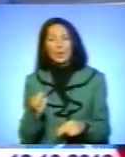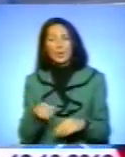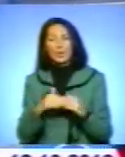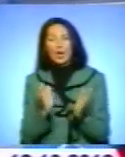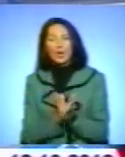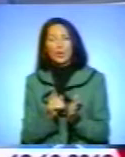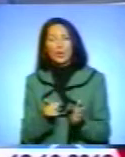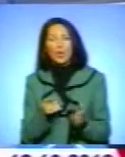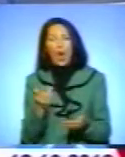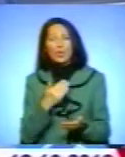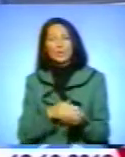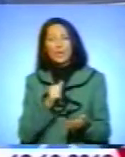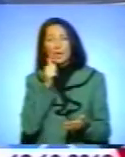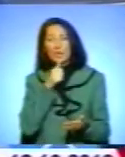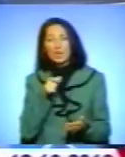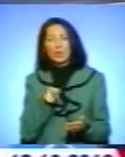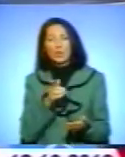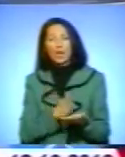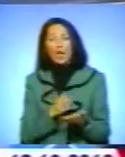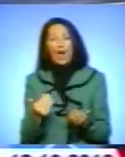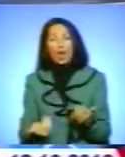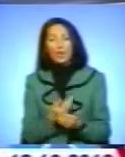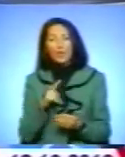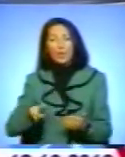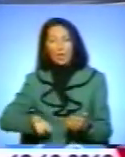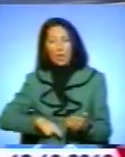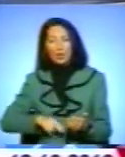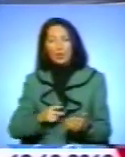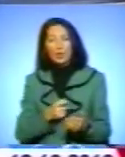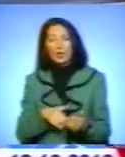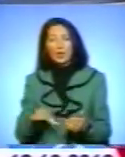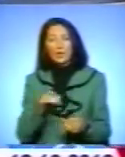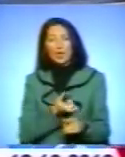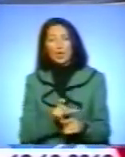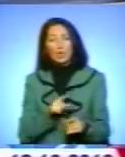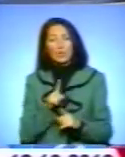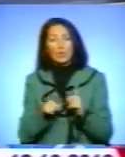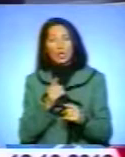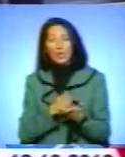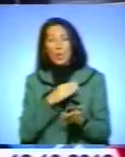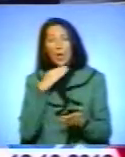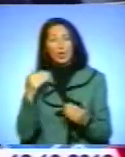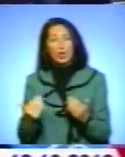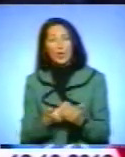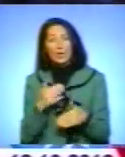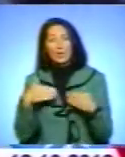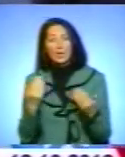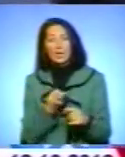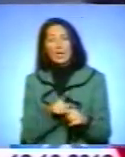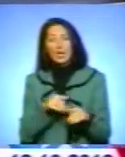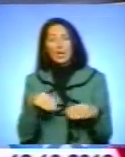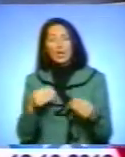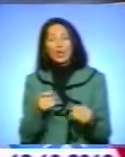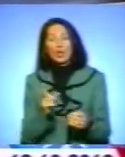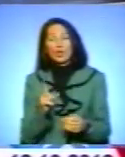останній рік, відколи є тут новий директор, він дуже змінився. Є дуже багато нових ініціатив, які дають сотням потребуючих